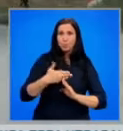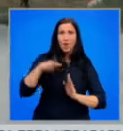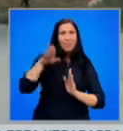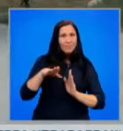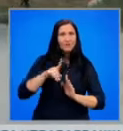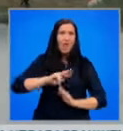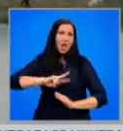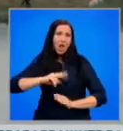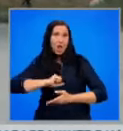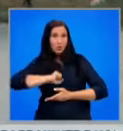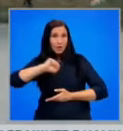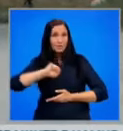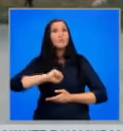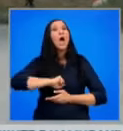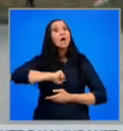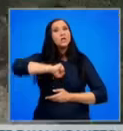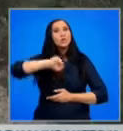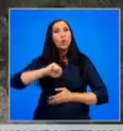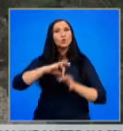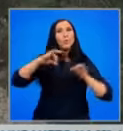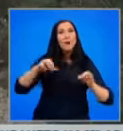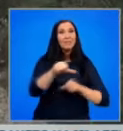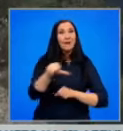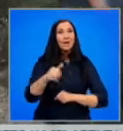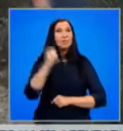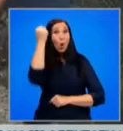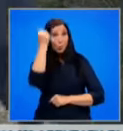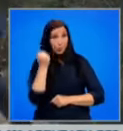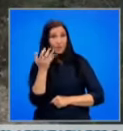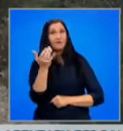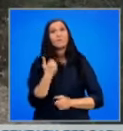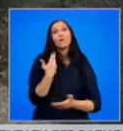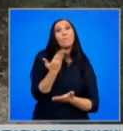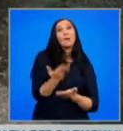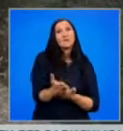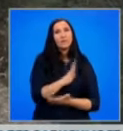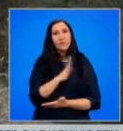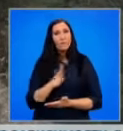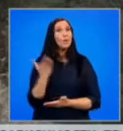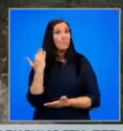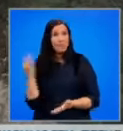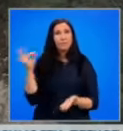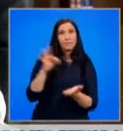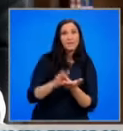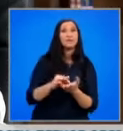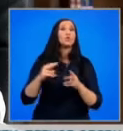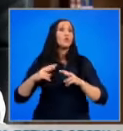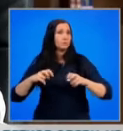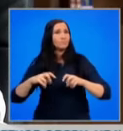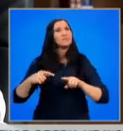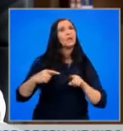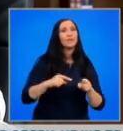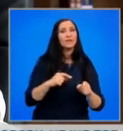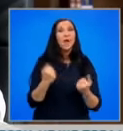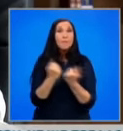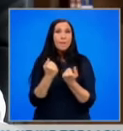ускоряваща. Скоростомерната лента на локомотива обаче е била иззета от представители на борда преди пристигането на следователите. На място са